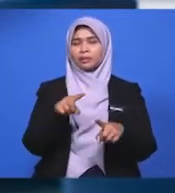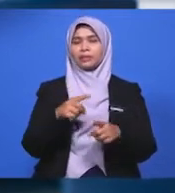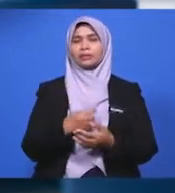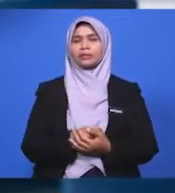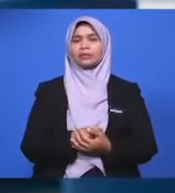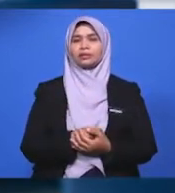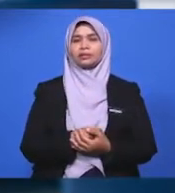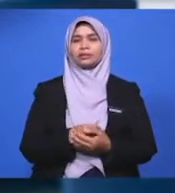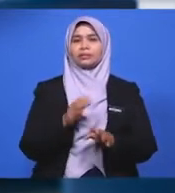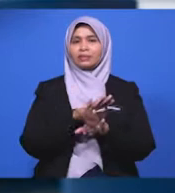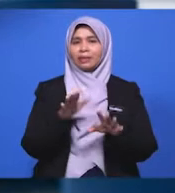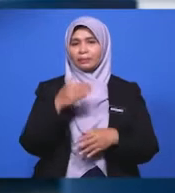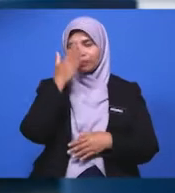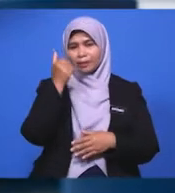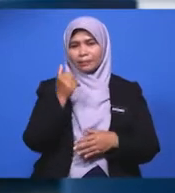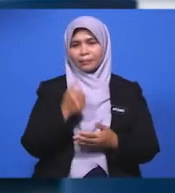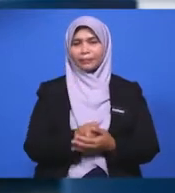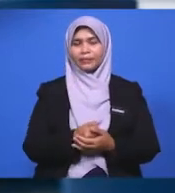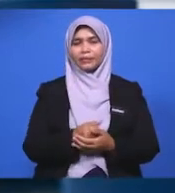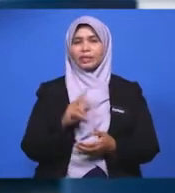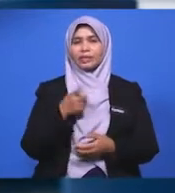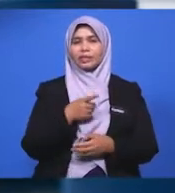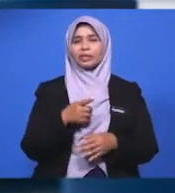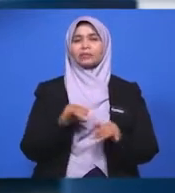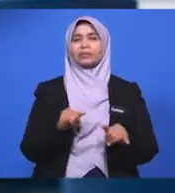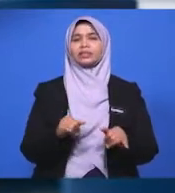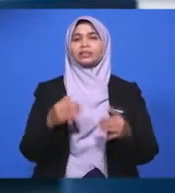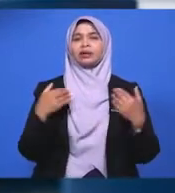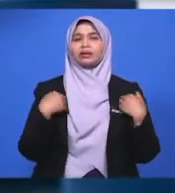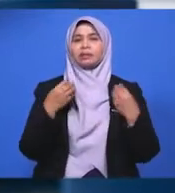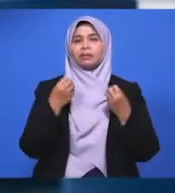jawapan, tidak mengapa. Kita